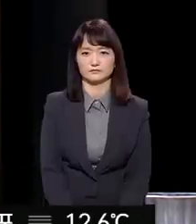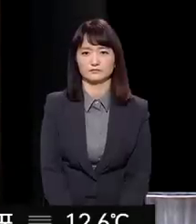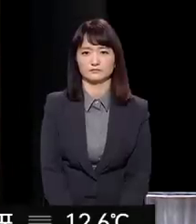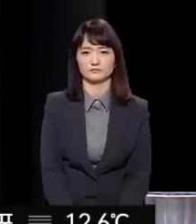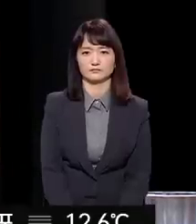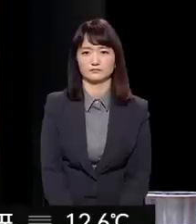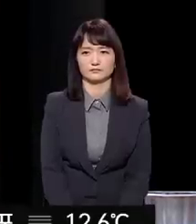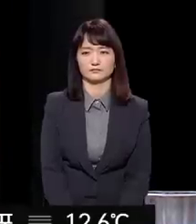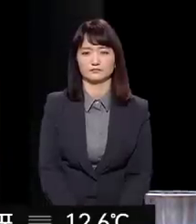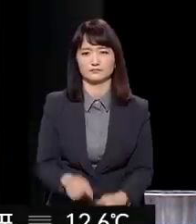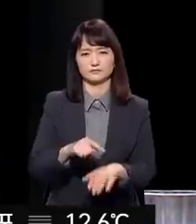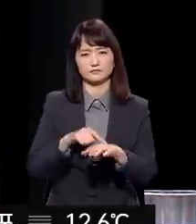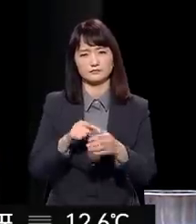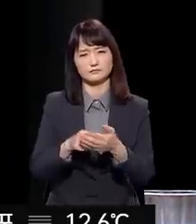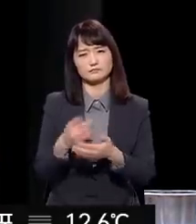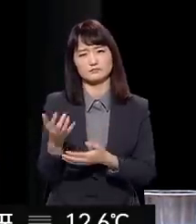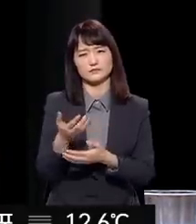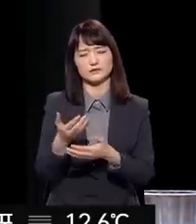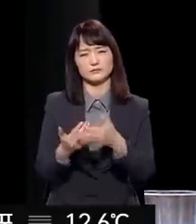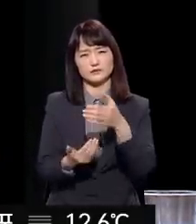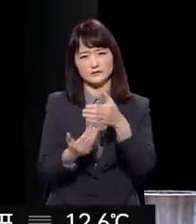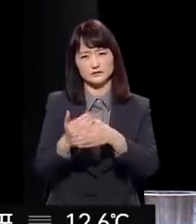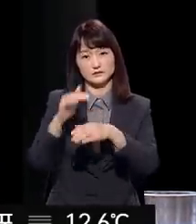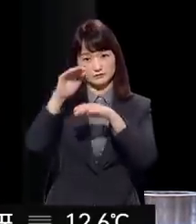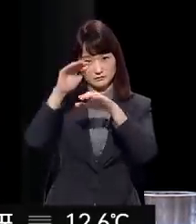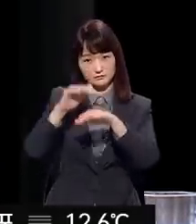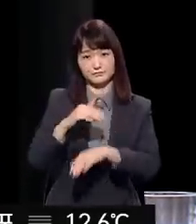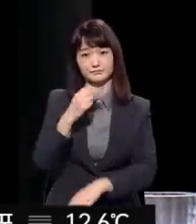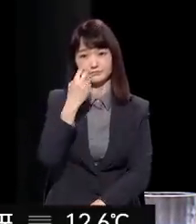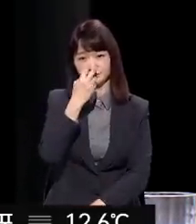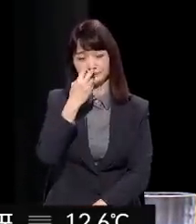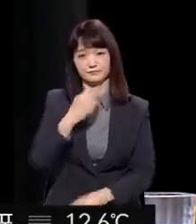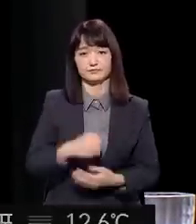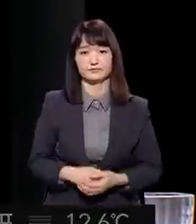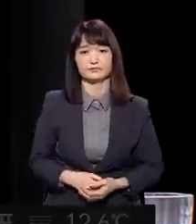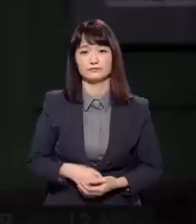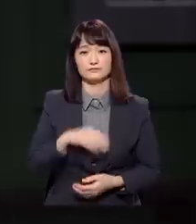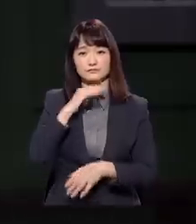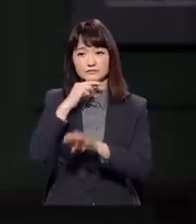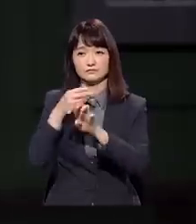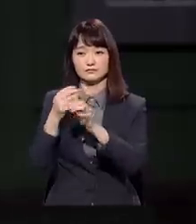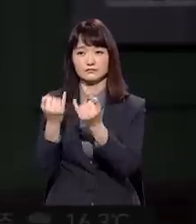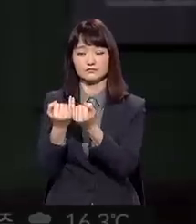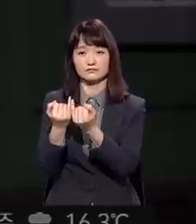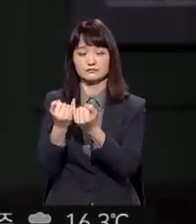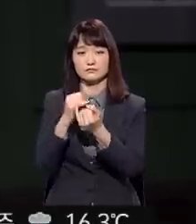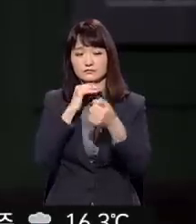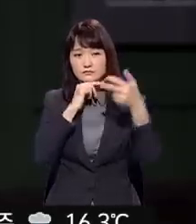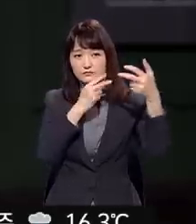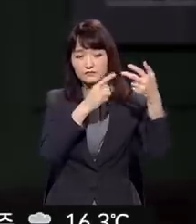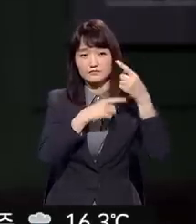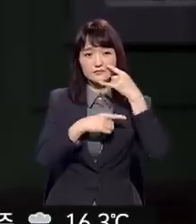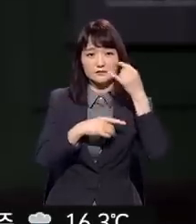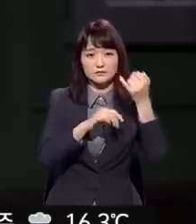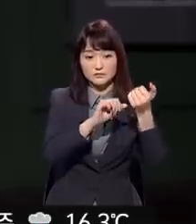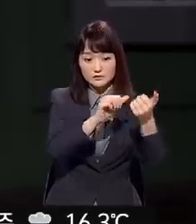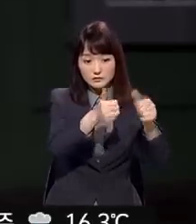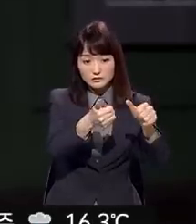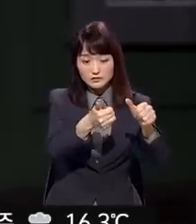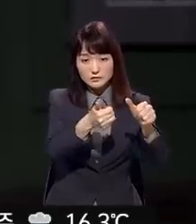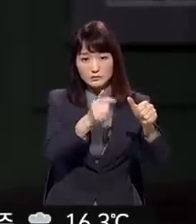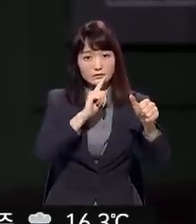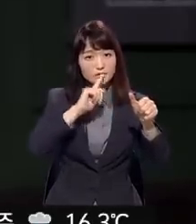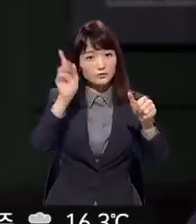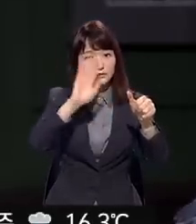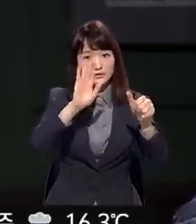아, 가슴 아픈 또 사건인데 내용부터 좀 살펴보죠. 네, 40대 여성이요. 이 70대 어머니가 사망을 했는데 사망 신고를